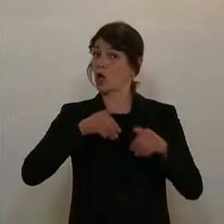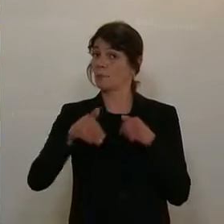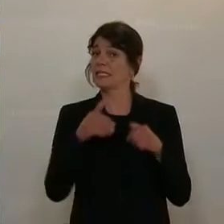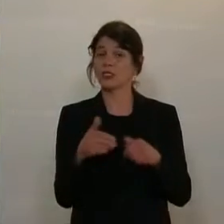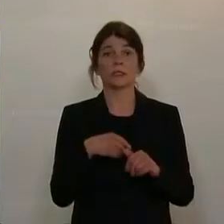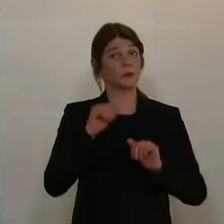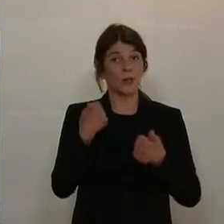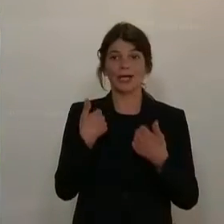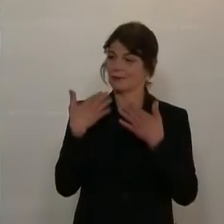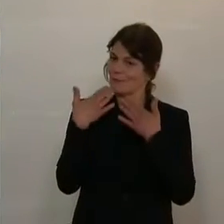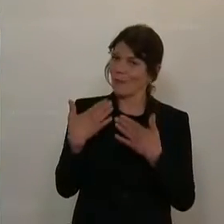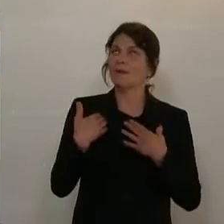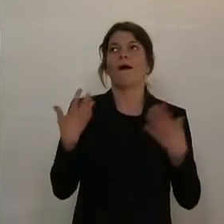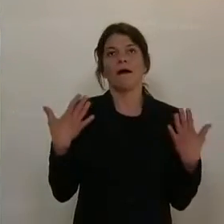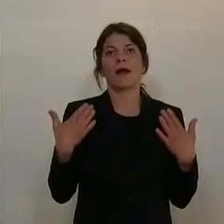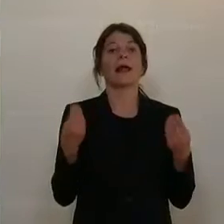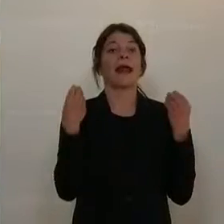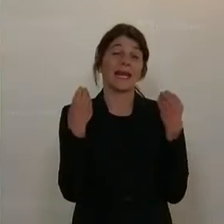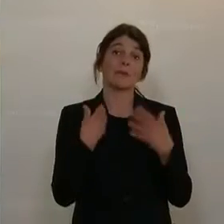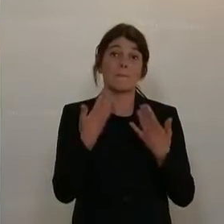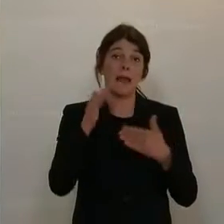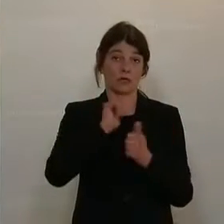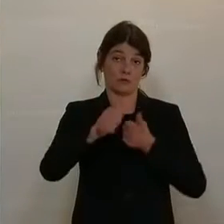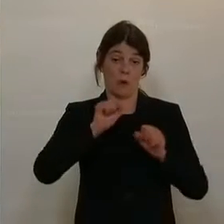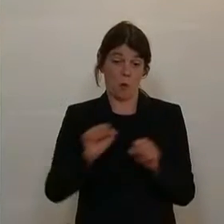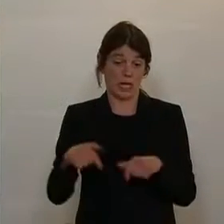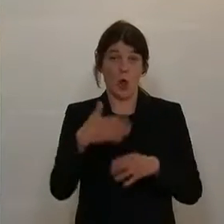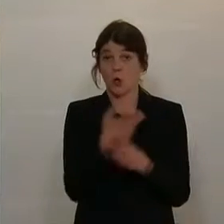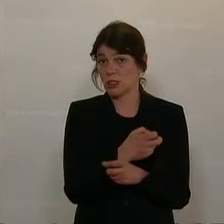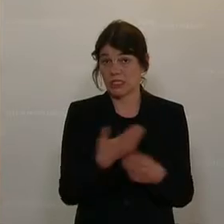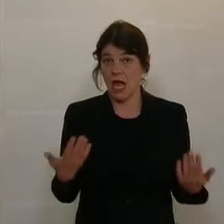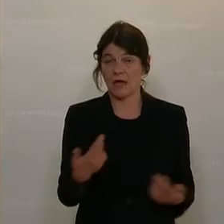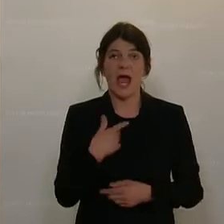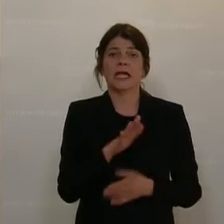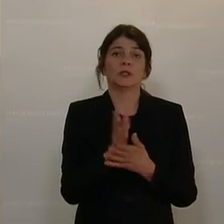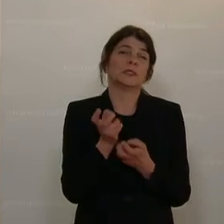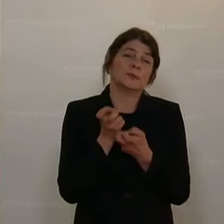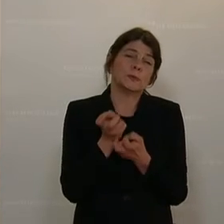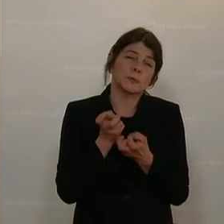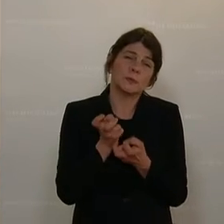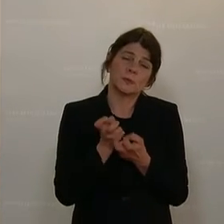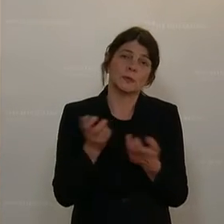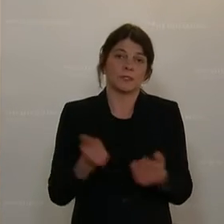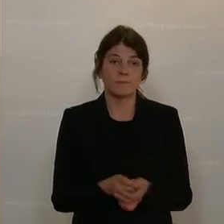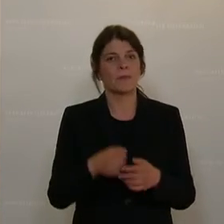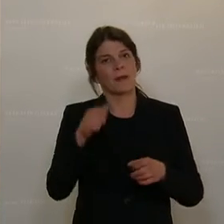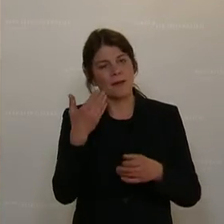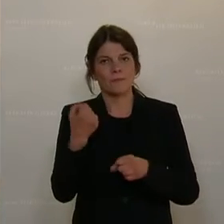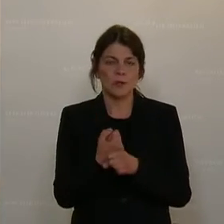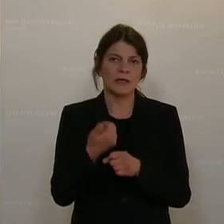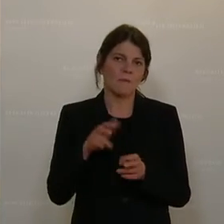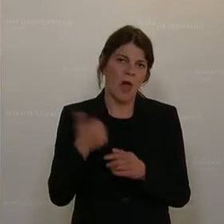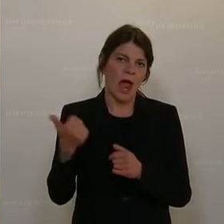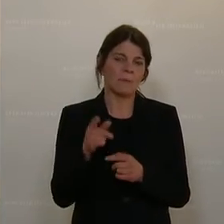zunächst begrüße ich, dass endlich wieder mehr Sport möglich ist in Österreich. Das haben wir alle herbeigesehnt. Vielleicht reden Sie dennoch noch mal mit